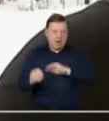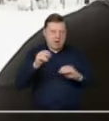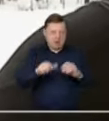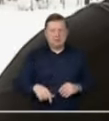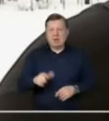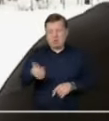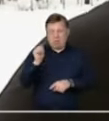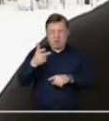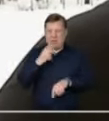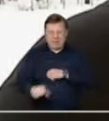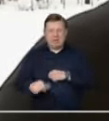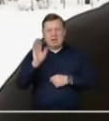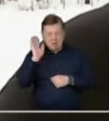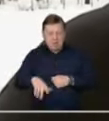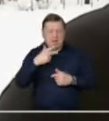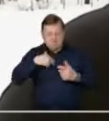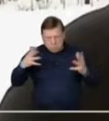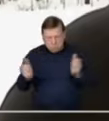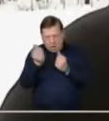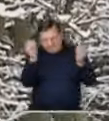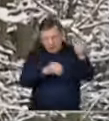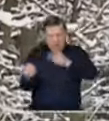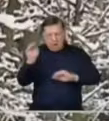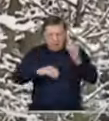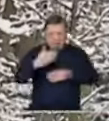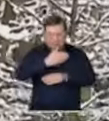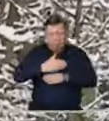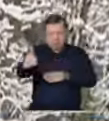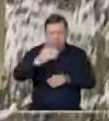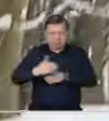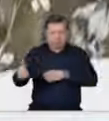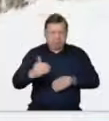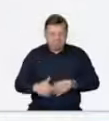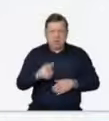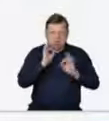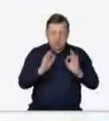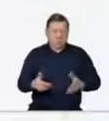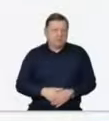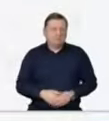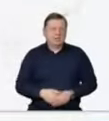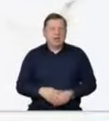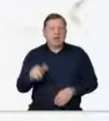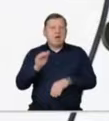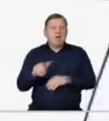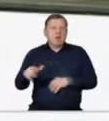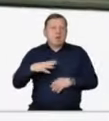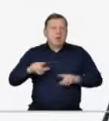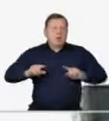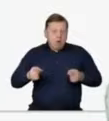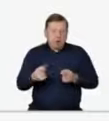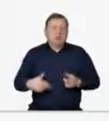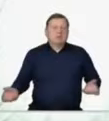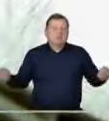to potrzeba matków wynalazków. Jeżeli coś jest głupie, ale działa, to wcale nie jest głupie. Kolega rolnika zorganizował zrzutkę